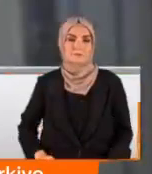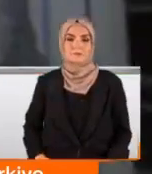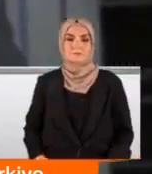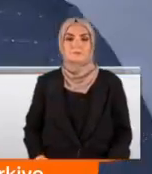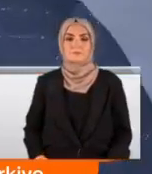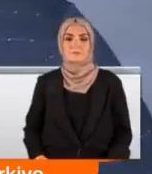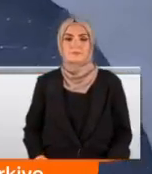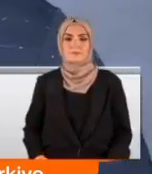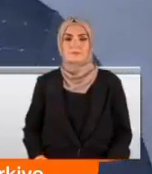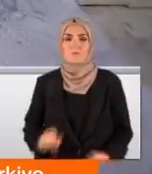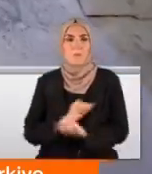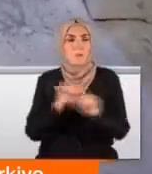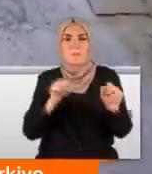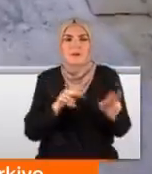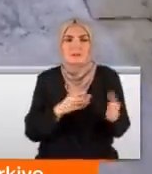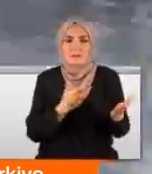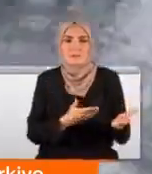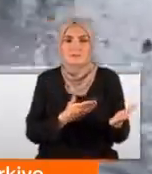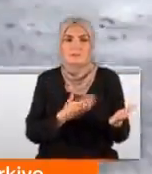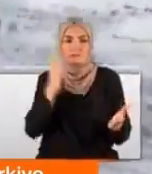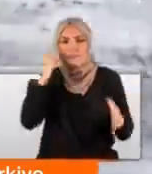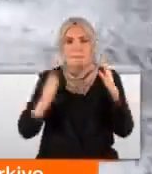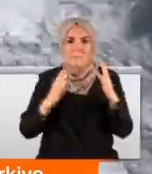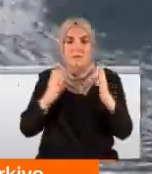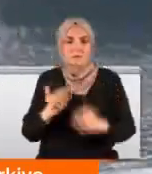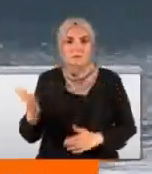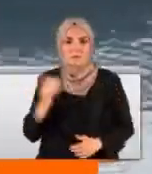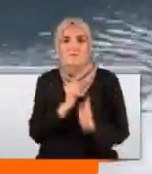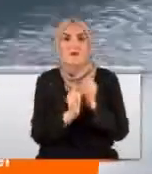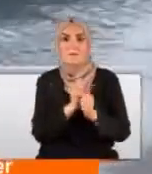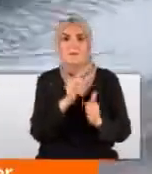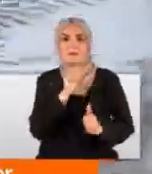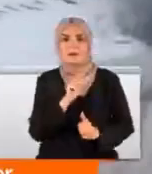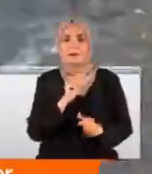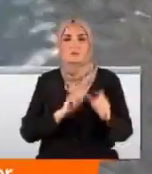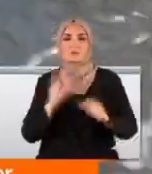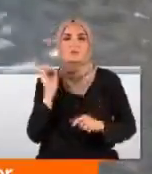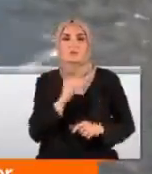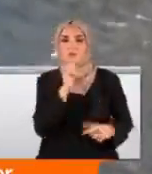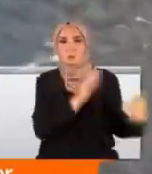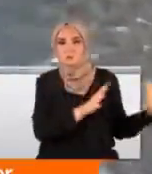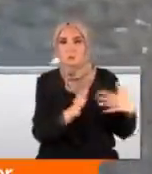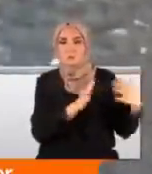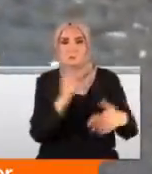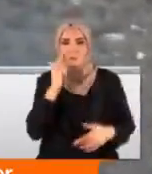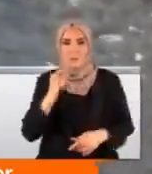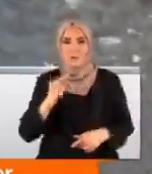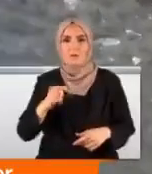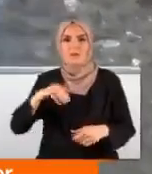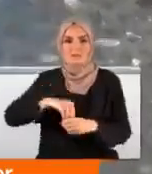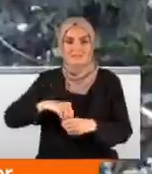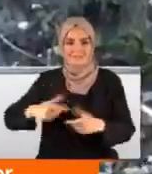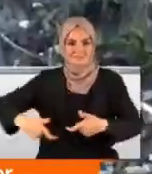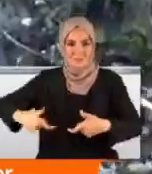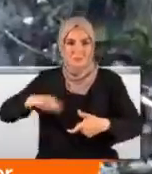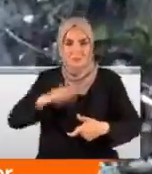Saatli bomba gibi. Perişan haldeyiz. Kimyasal zehir. Fabrikadan dökülen atık su rögarları tıkadı. Mahallenin her yerinden mavi su akmaya